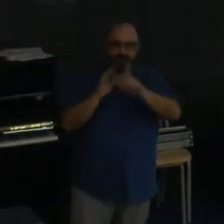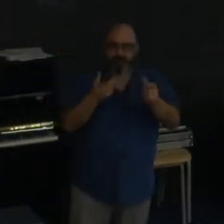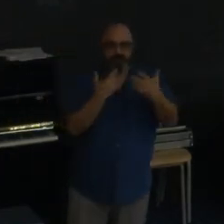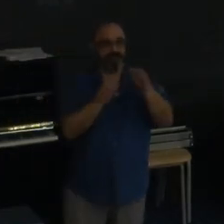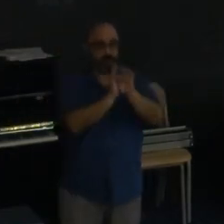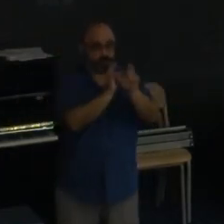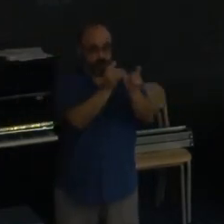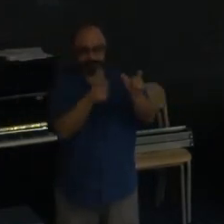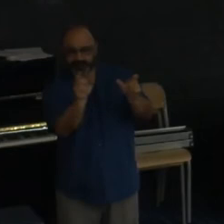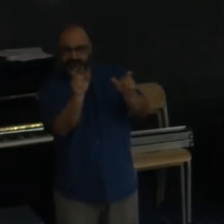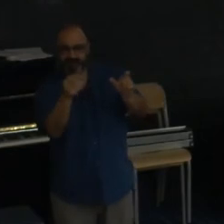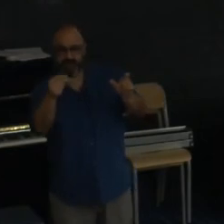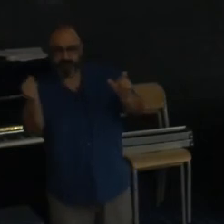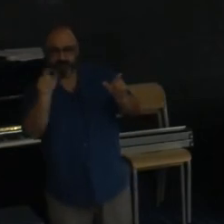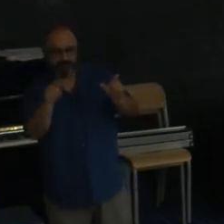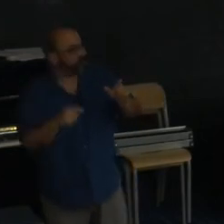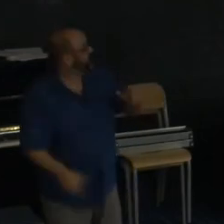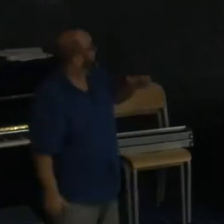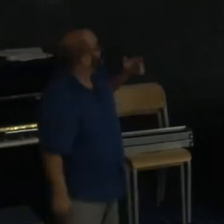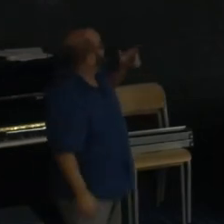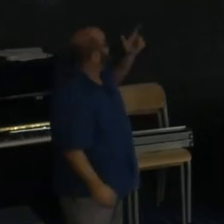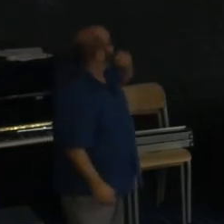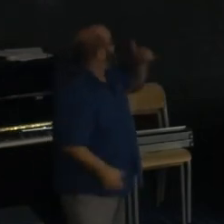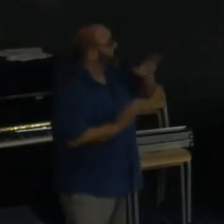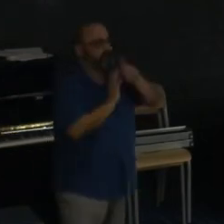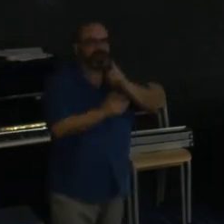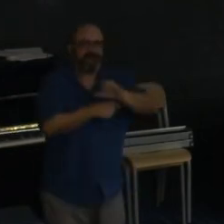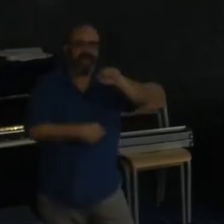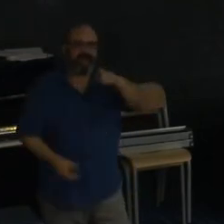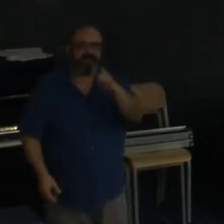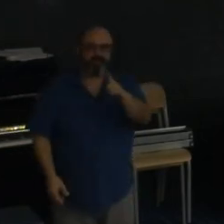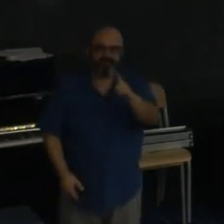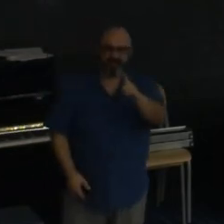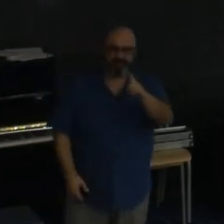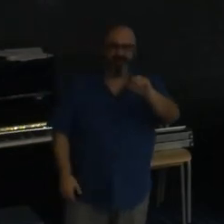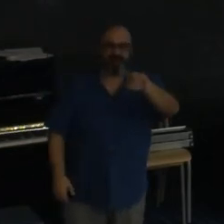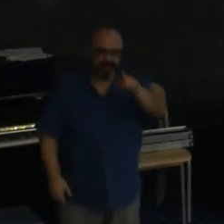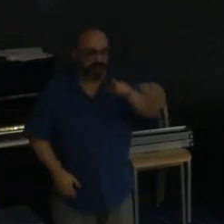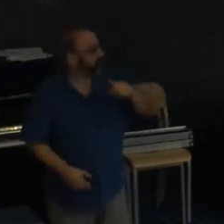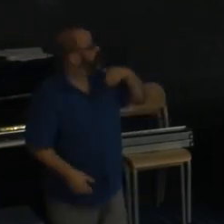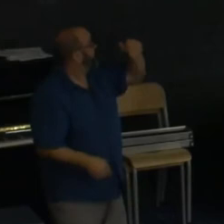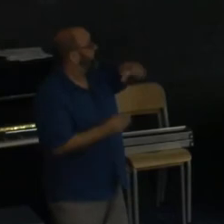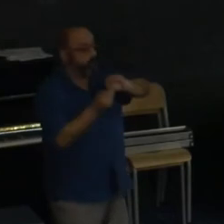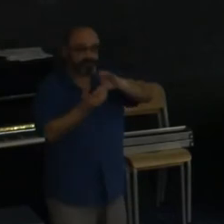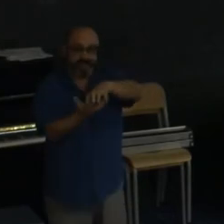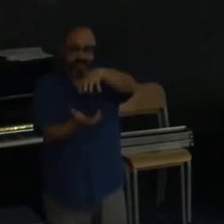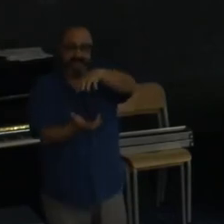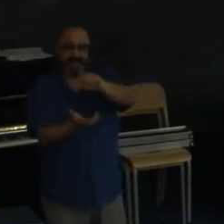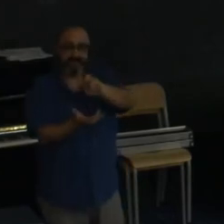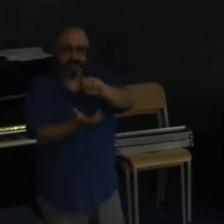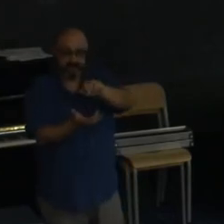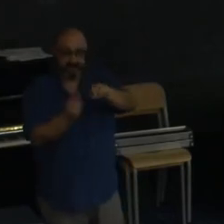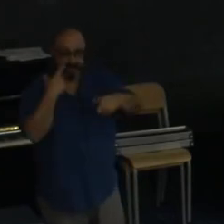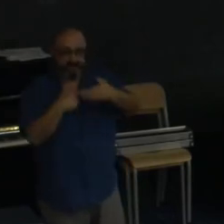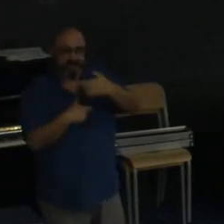fonction. Donc, là, on a une fonction, une commande qui s'appelle args. Et ici, j'étais dans mon objet event. Et en fait, j'ai la valeur de self, la